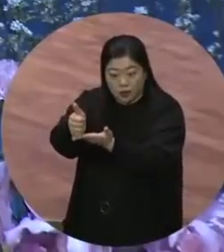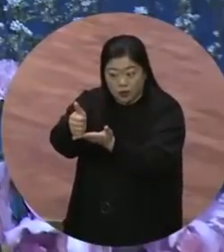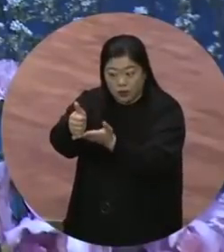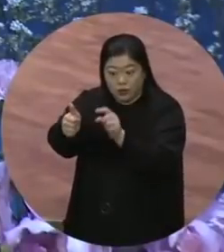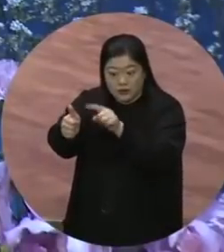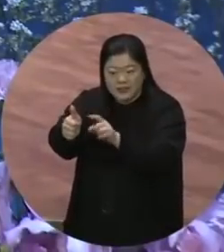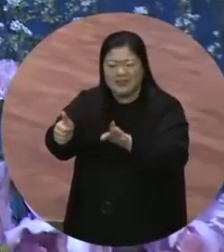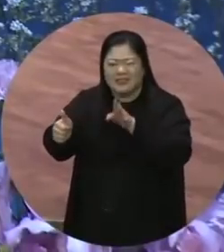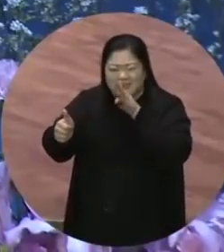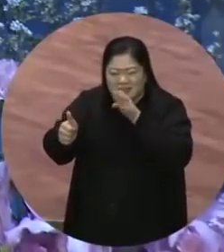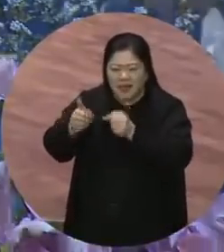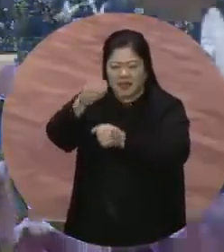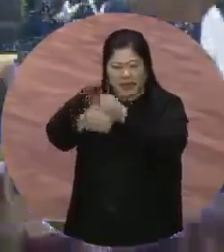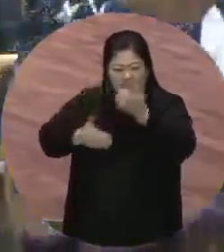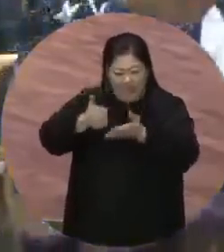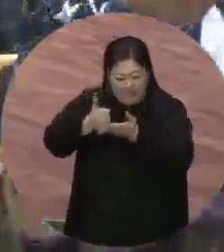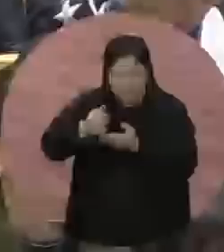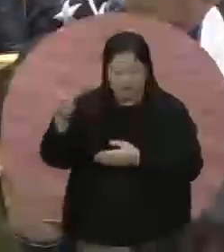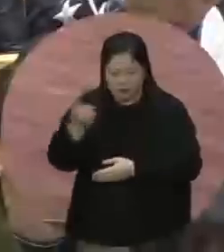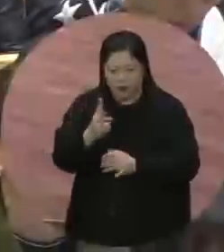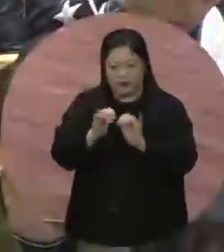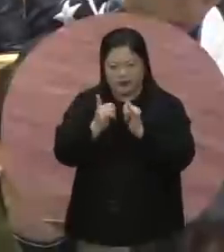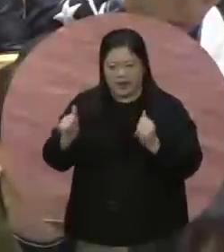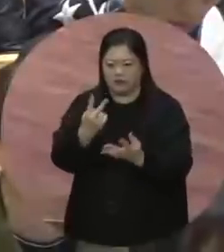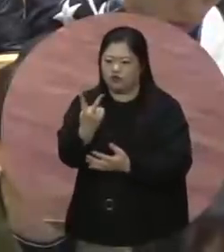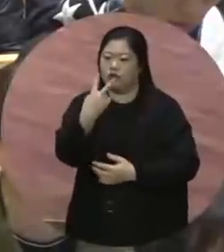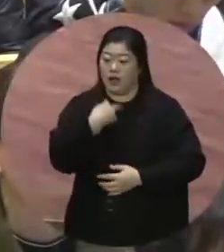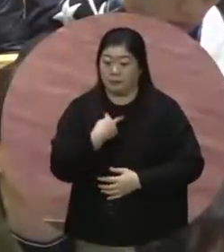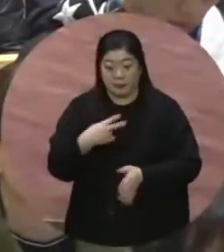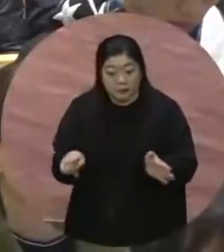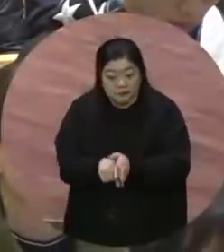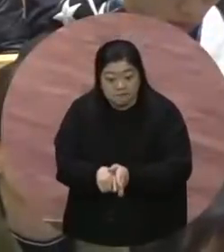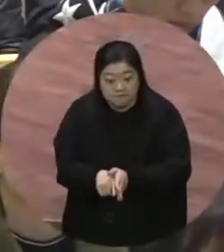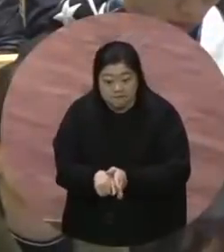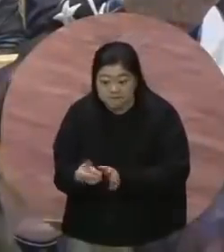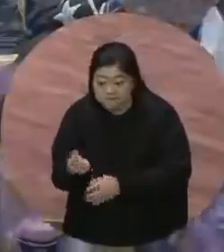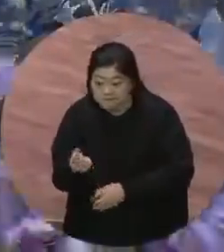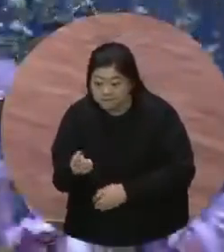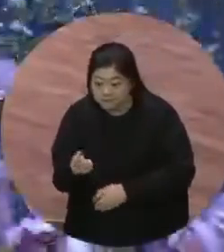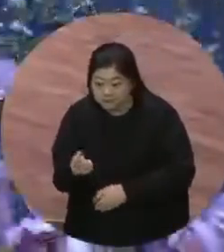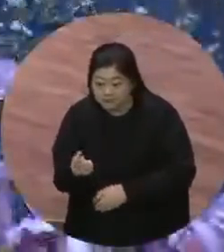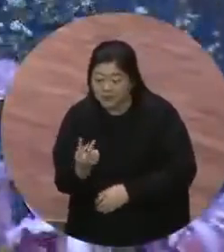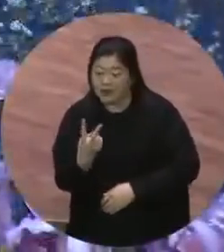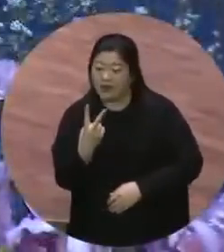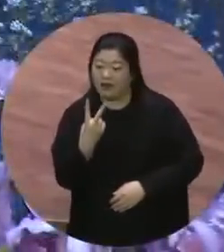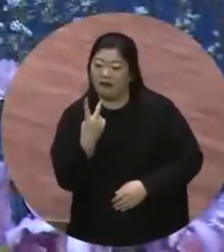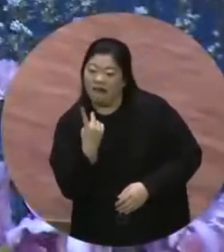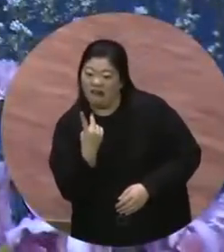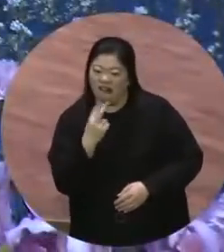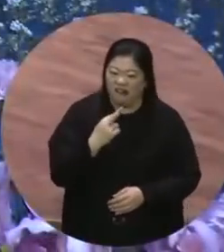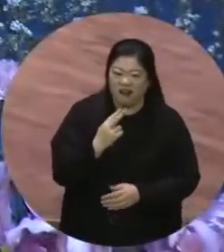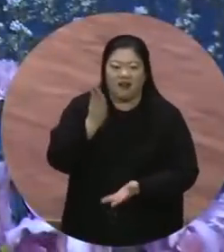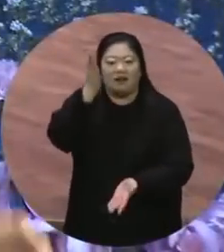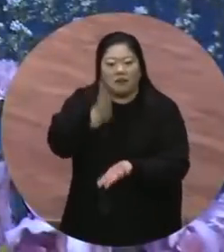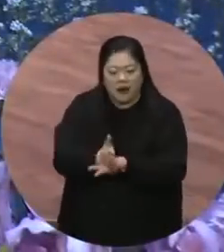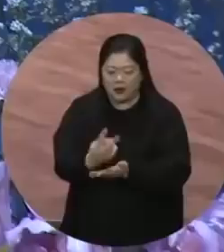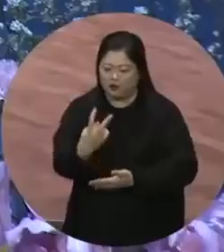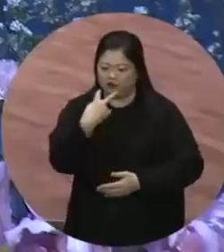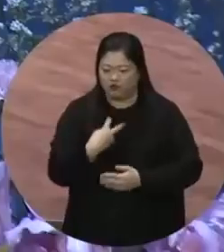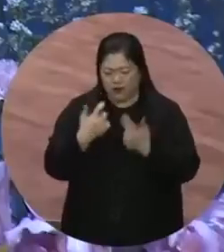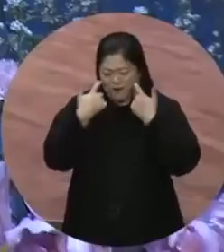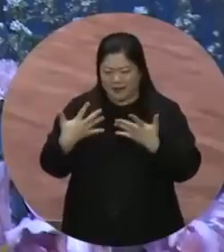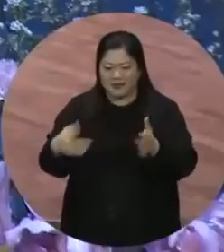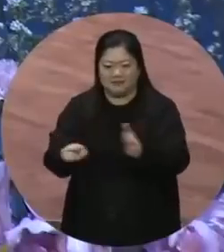하나님이시요 참 인간이시다. 이거를 여러분이 막 더하지도 빼지도 말고 확실하게